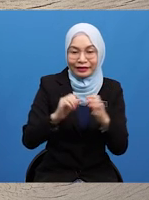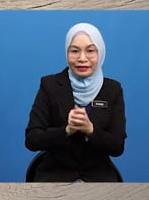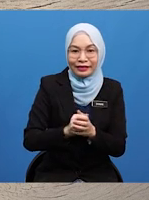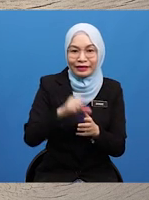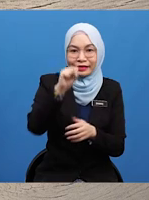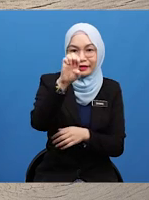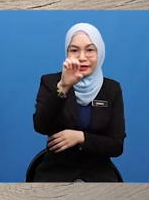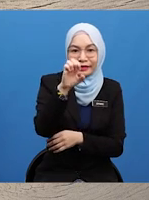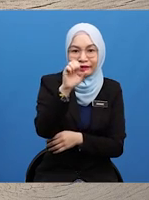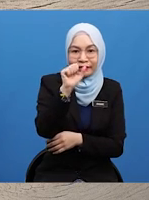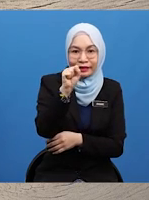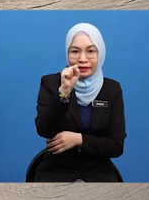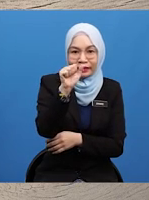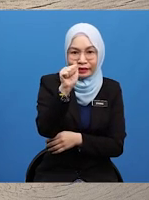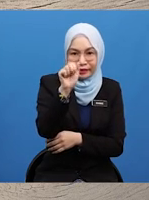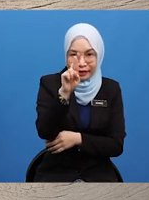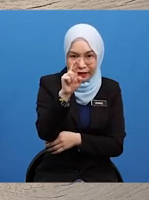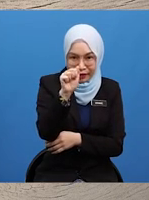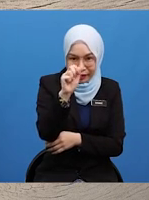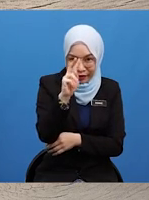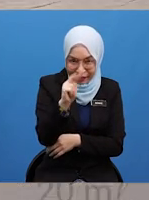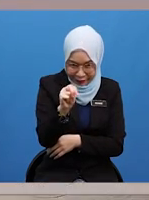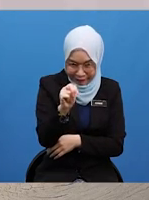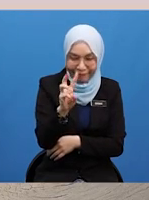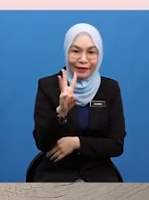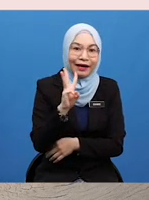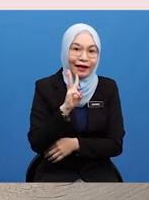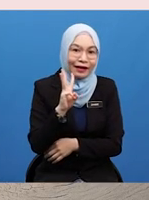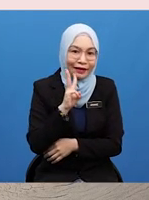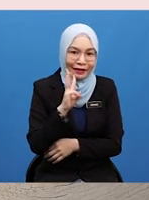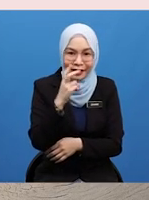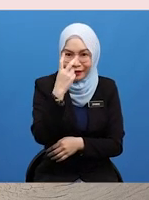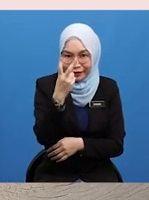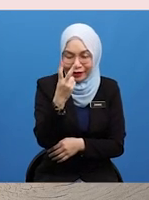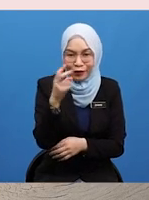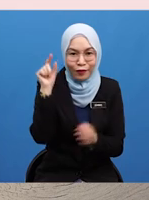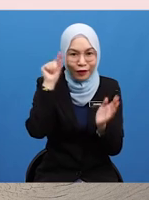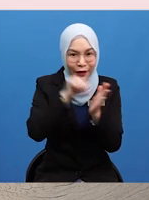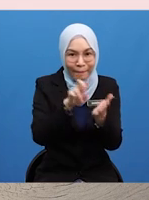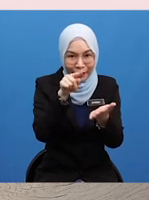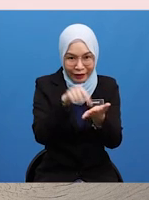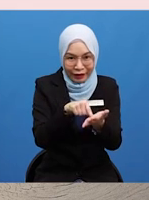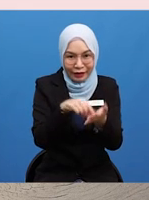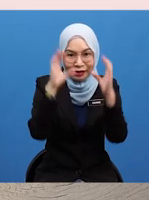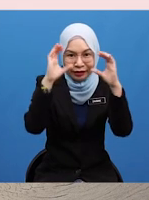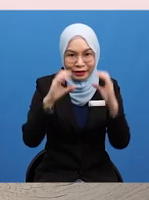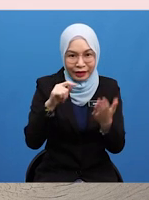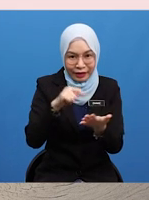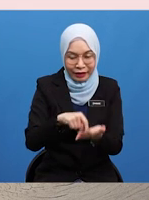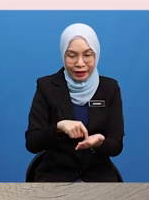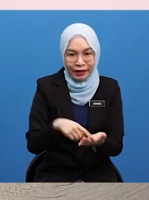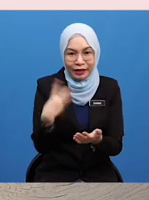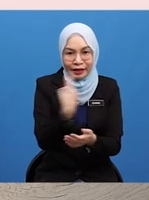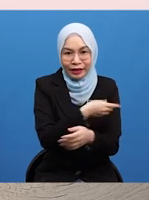Cuba murid-murid lihat dalam gambar rajah penerangan ini. Dengan menggunakan kaedah ini, kita